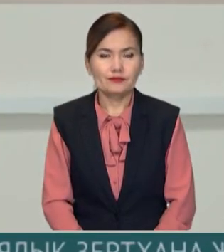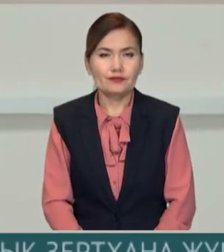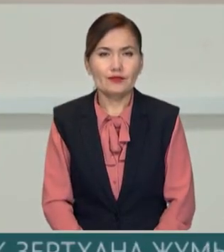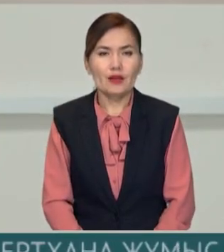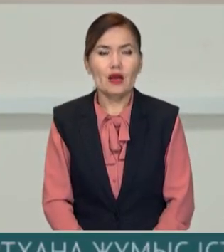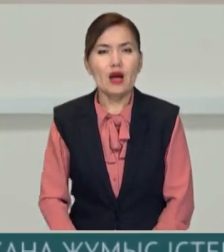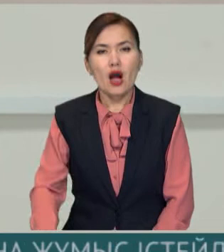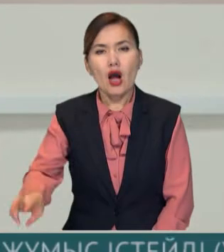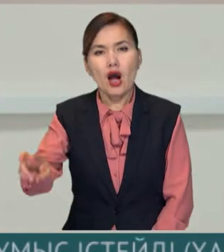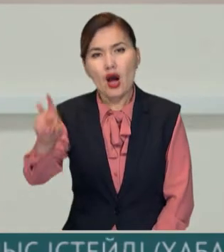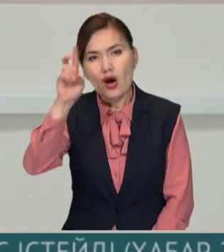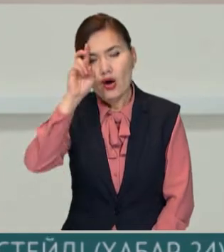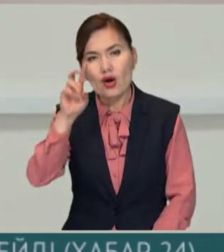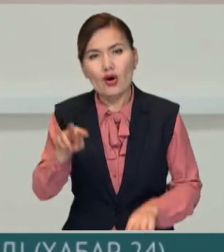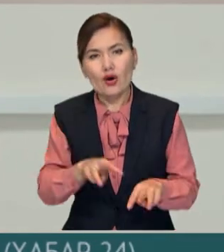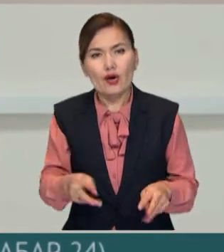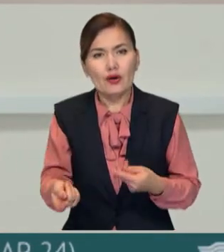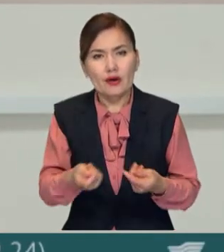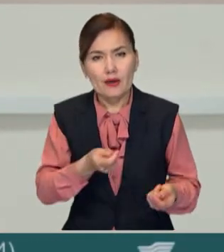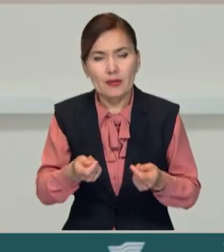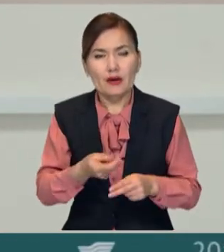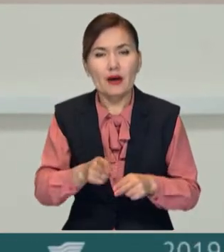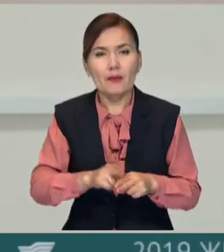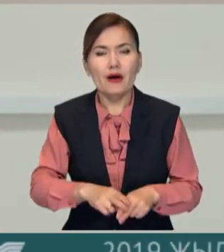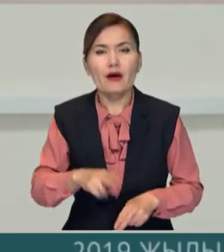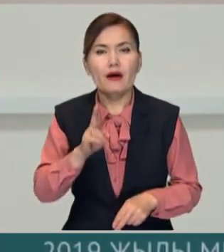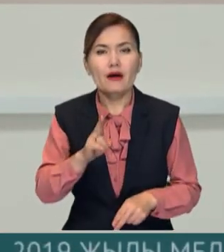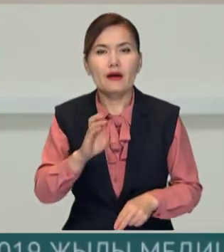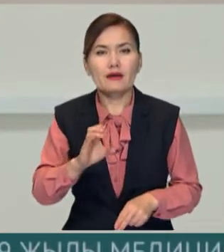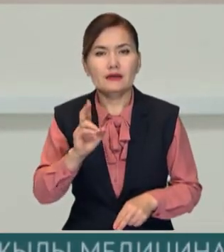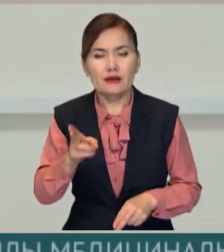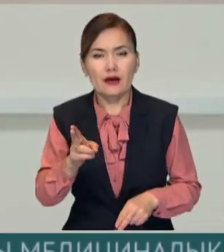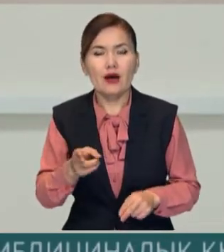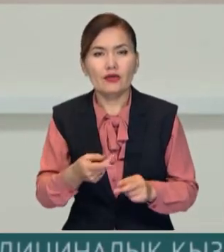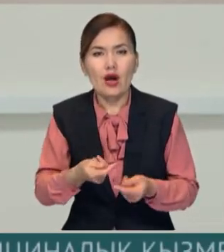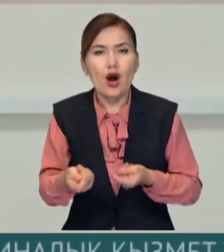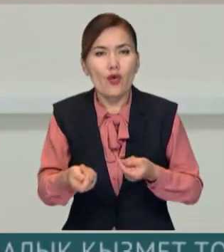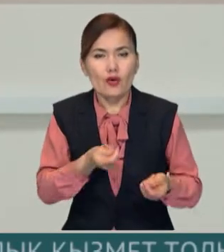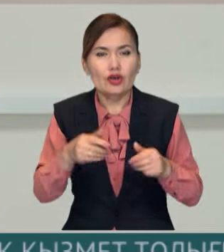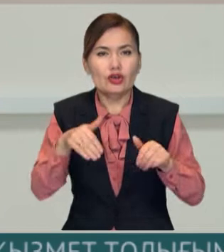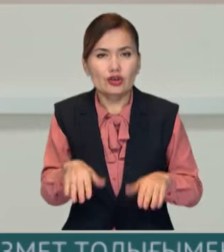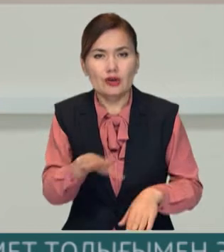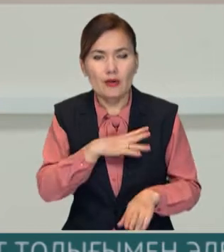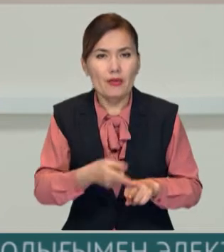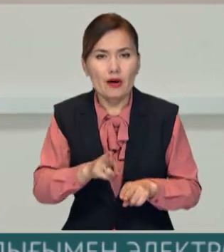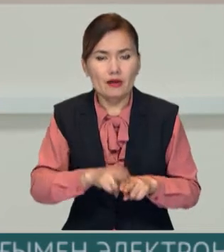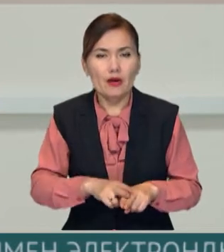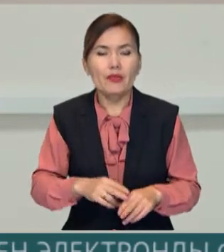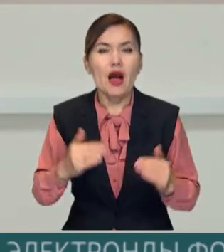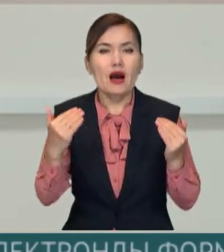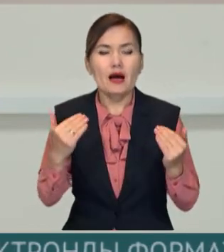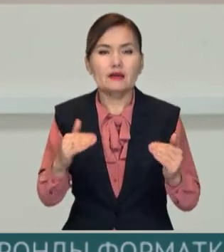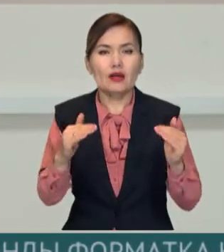Өкімет тұрғын үйлерді тек қана жекеменшік иелерінің бақылауындағы коммерциялық емес ұйымдар басқаруы керек деген шешім қабылдады. Пәтер иелері